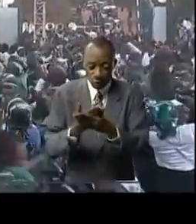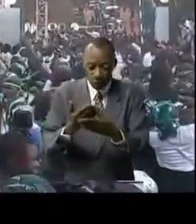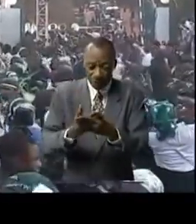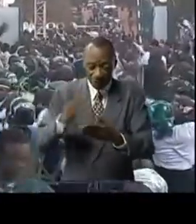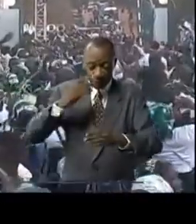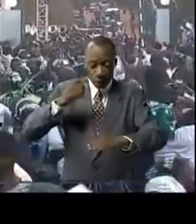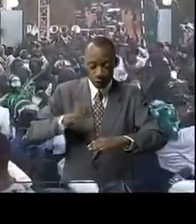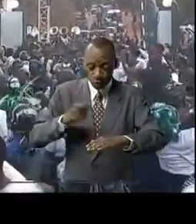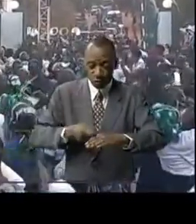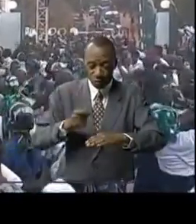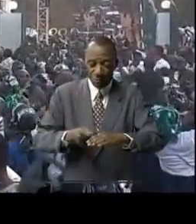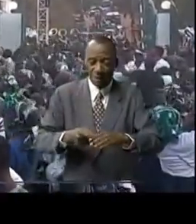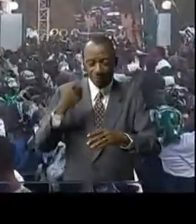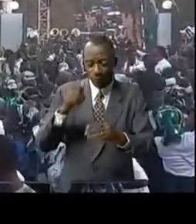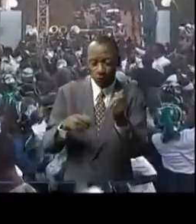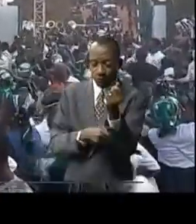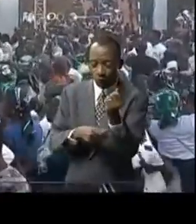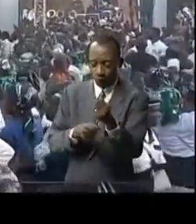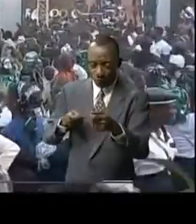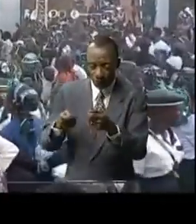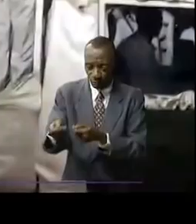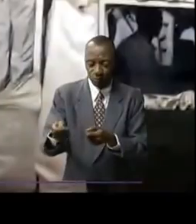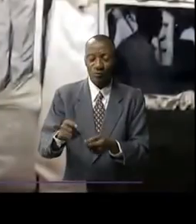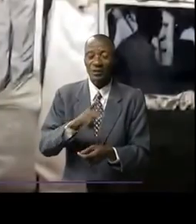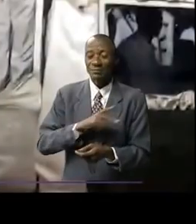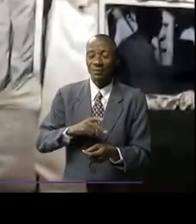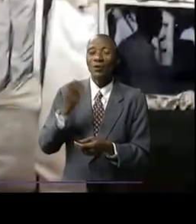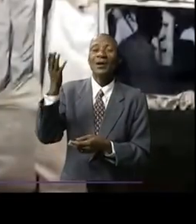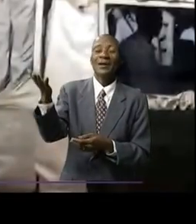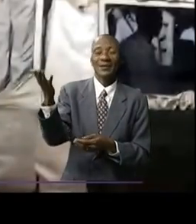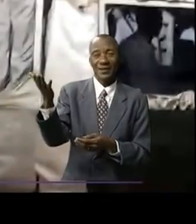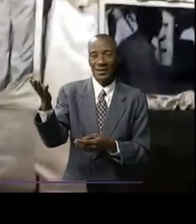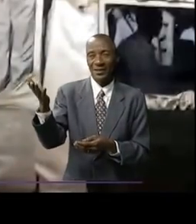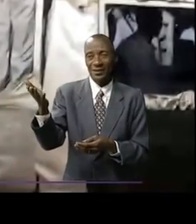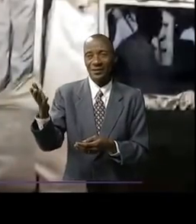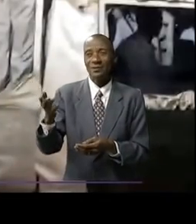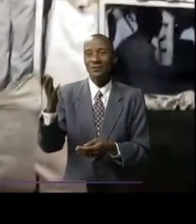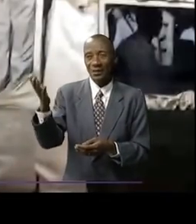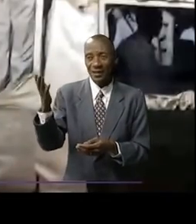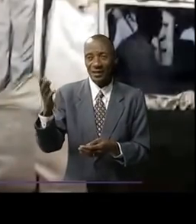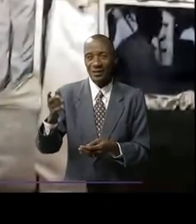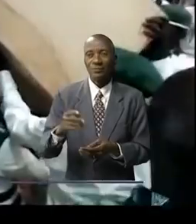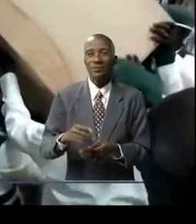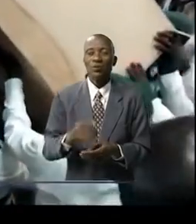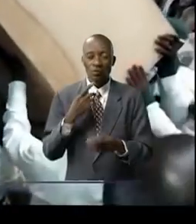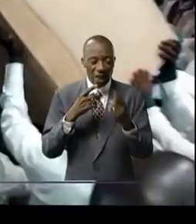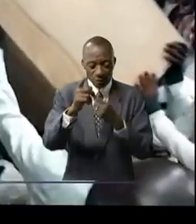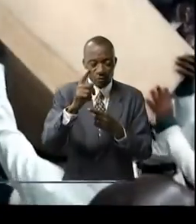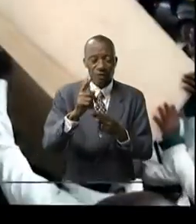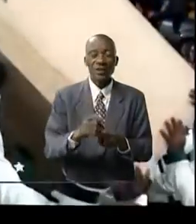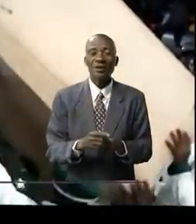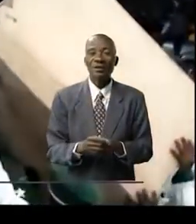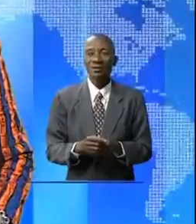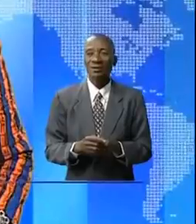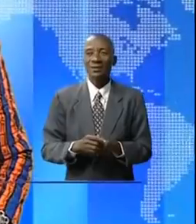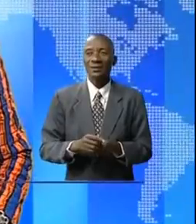Kimbangu ont été transférés à la Terre Sainte d'Nkamba. Ils seront exposés désormais au musée Simon